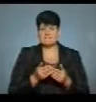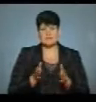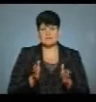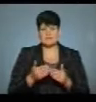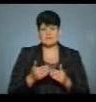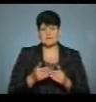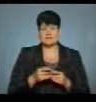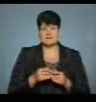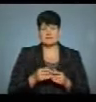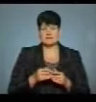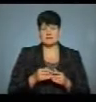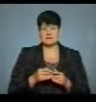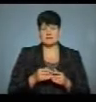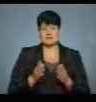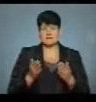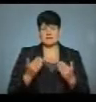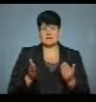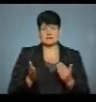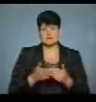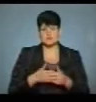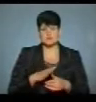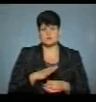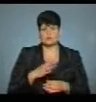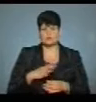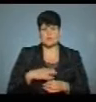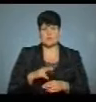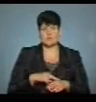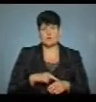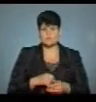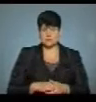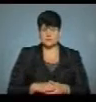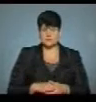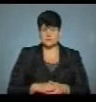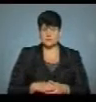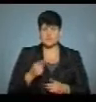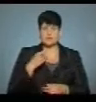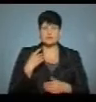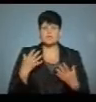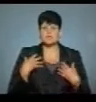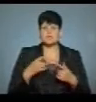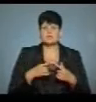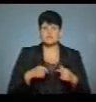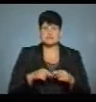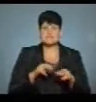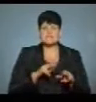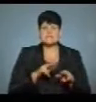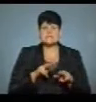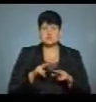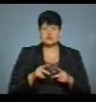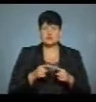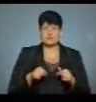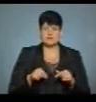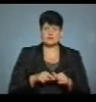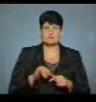тільки одна жінка, що вийшла. Двері були зачинені, чекав поліцію. За словами начальника відділення слідчого відділу Нацполіції області